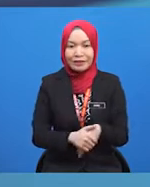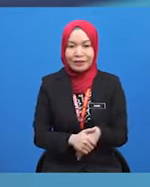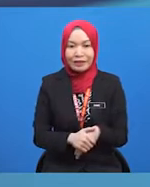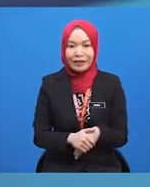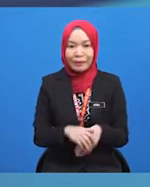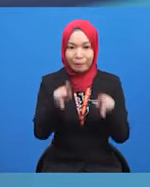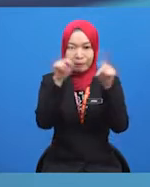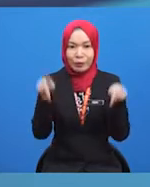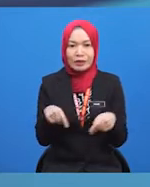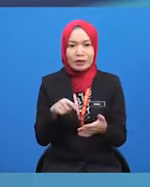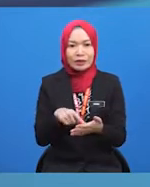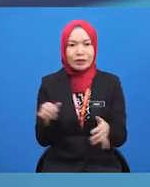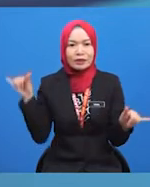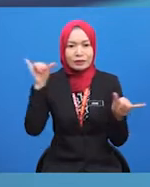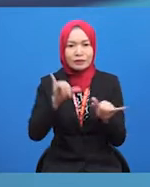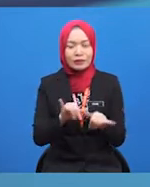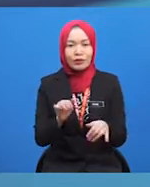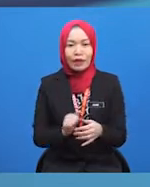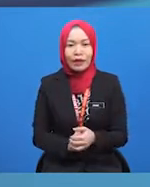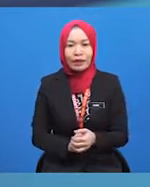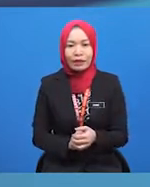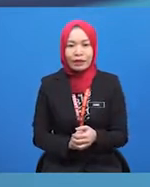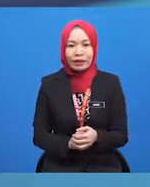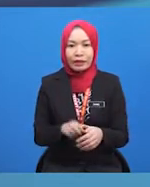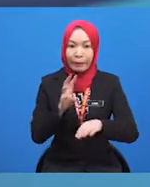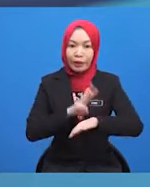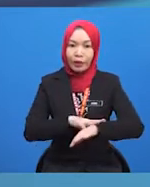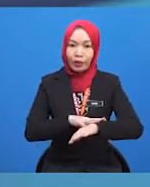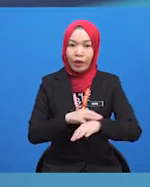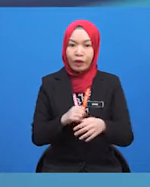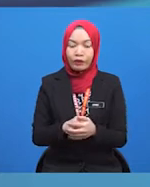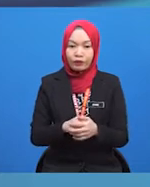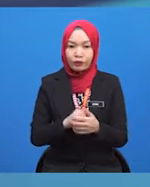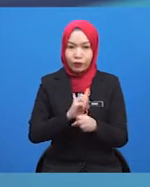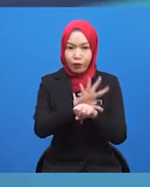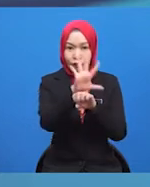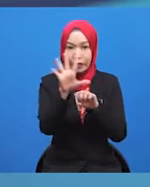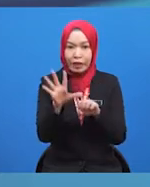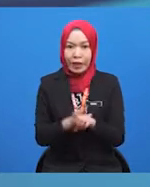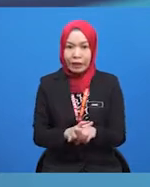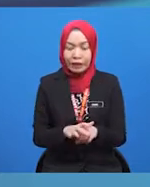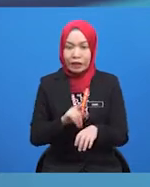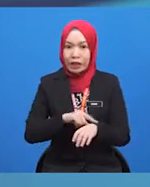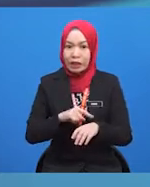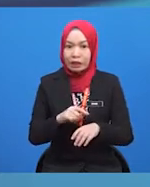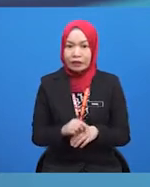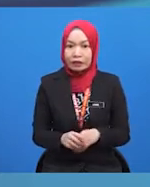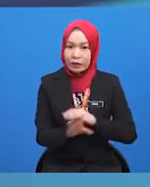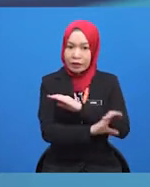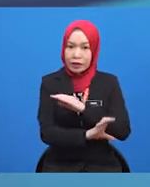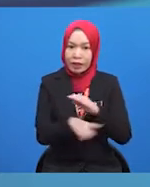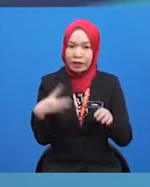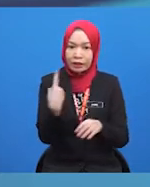dihasilkan semasa wabak penyakit ini sedang melanda. Terdapat gambar-gambar dan reka bentuk yang